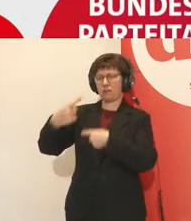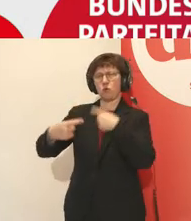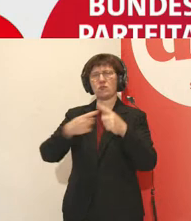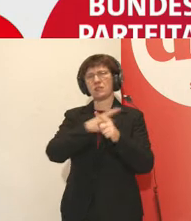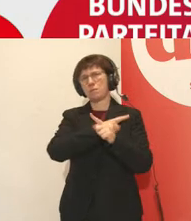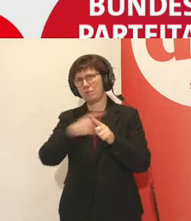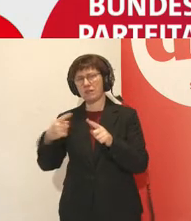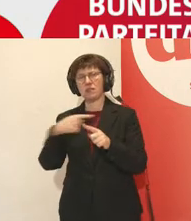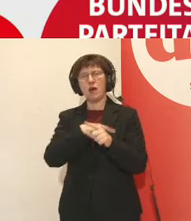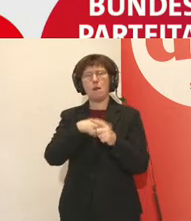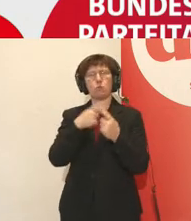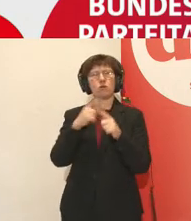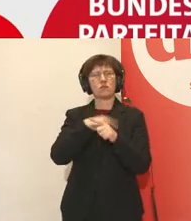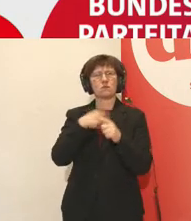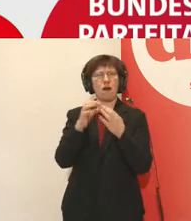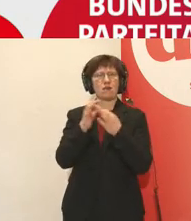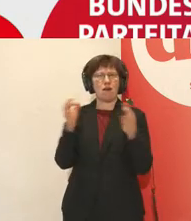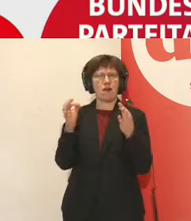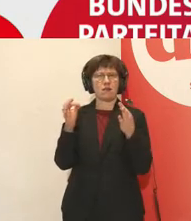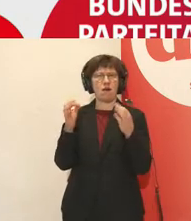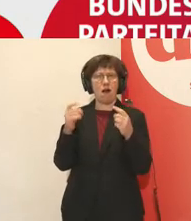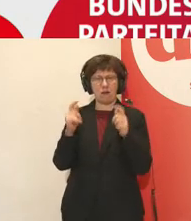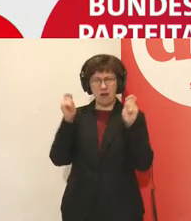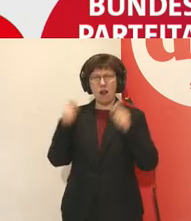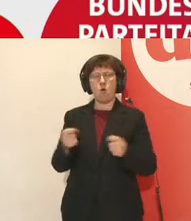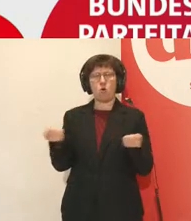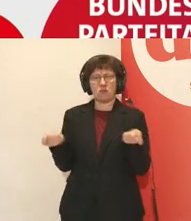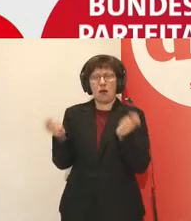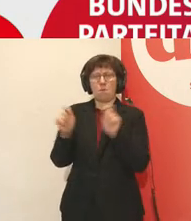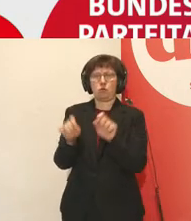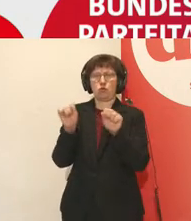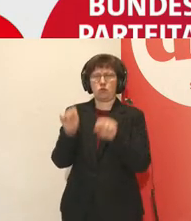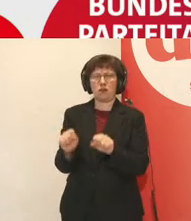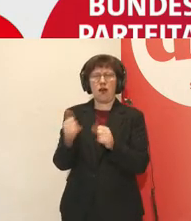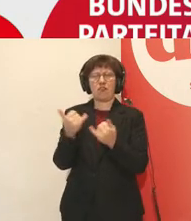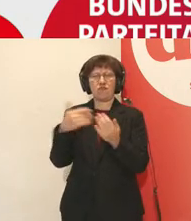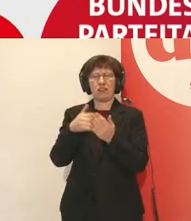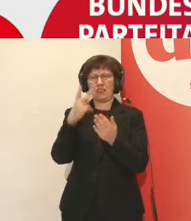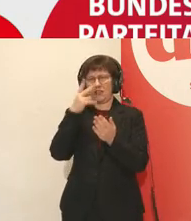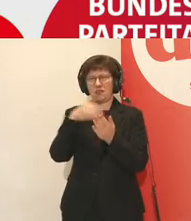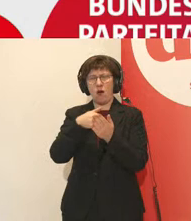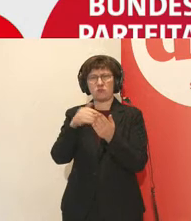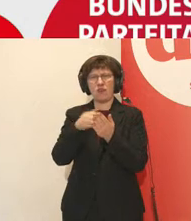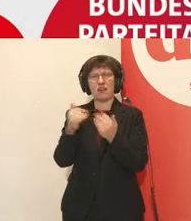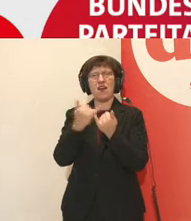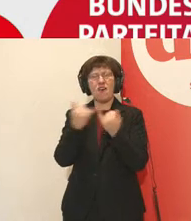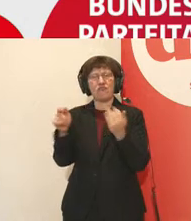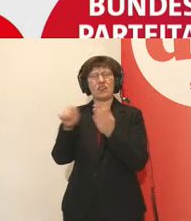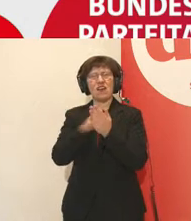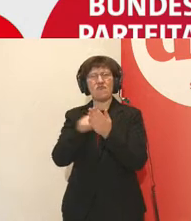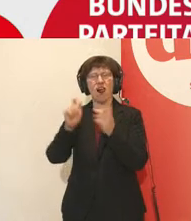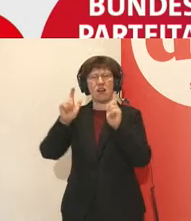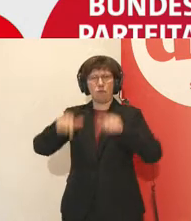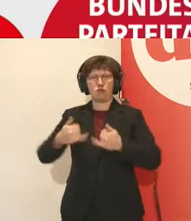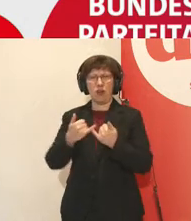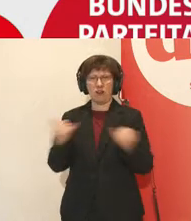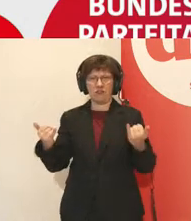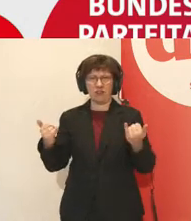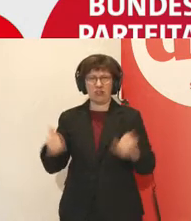im bundesparteitag dann beschlossen wird wie es weitergeht und wie wir in den wahlkampf starten